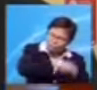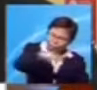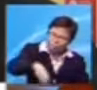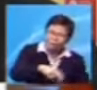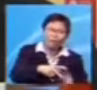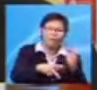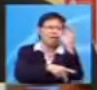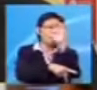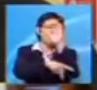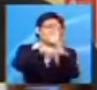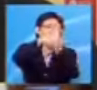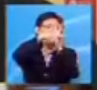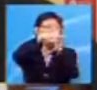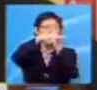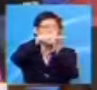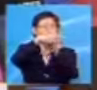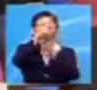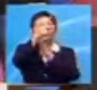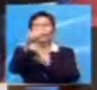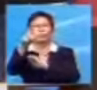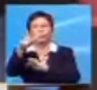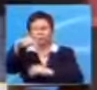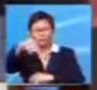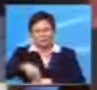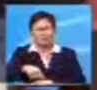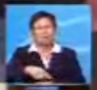parlimen di Kuala Lumpur